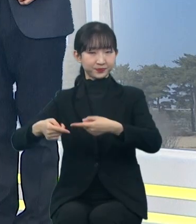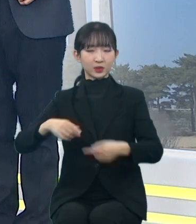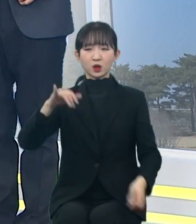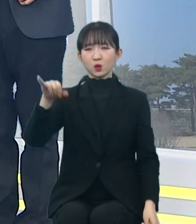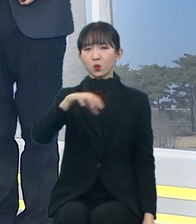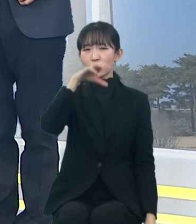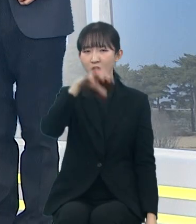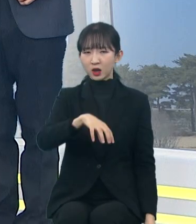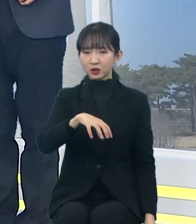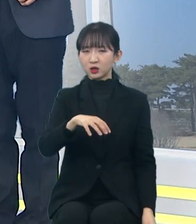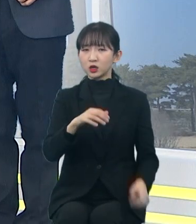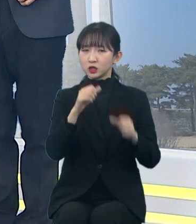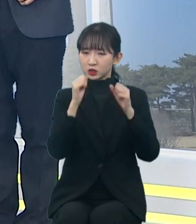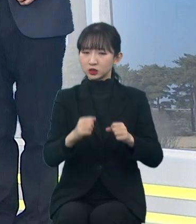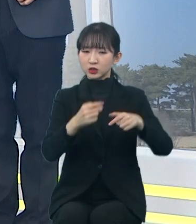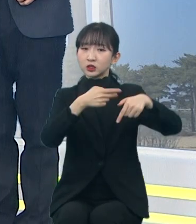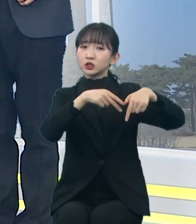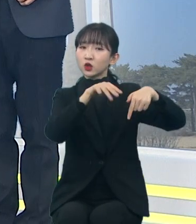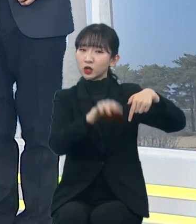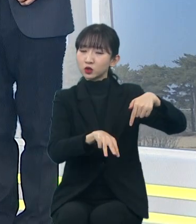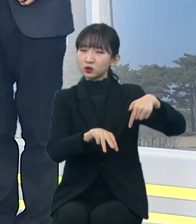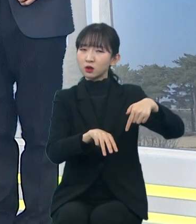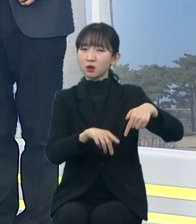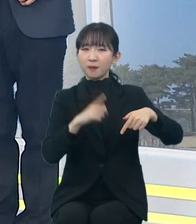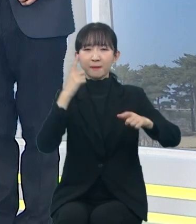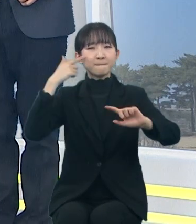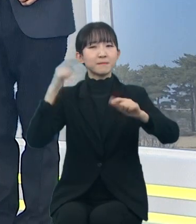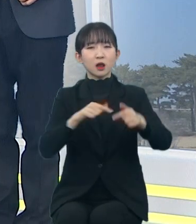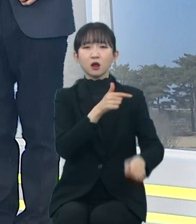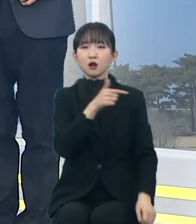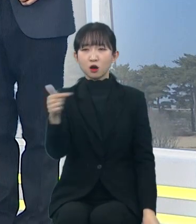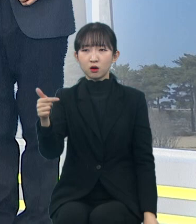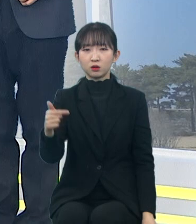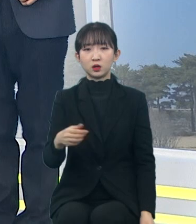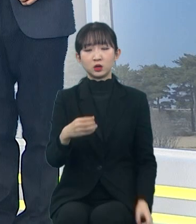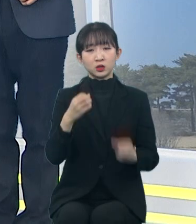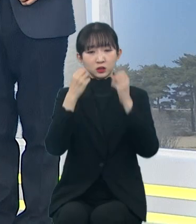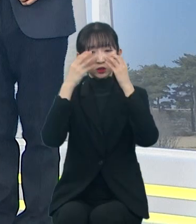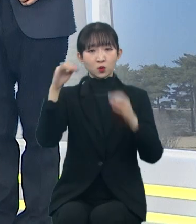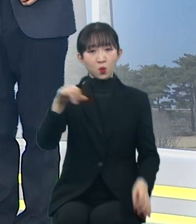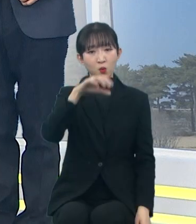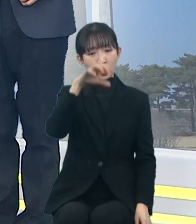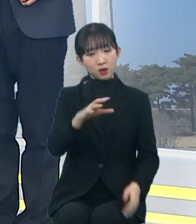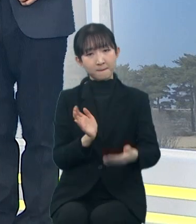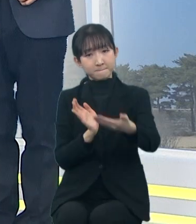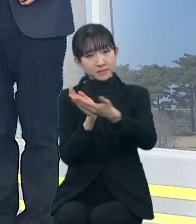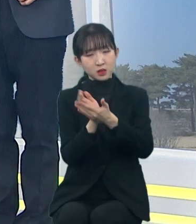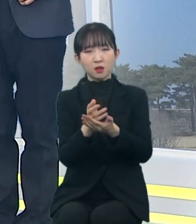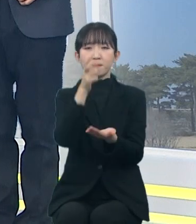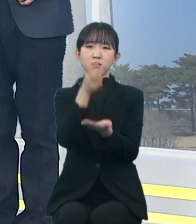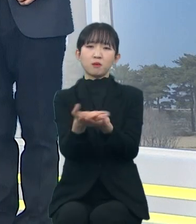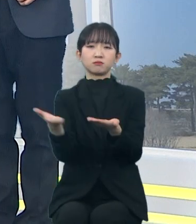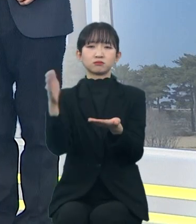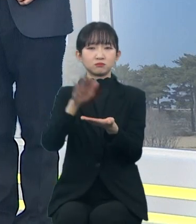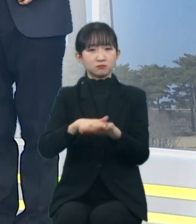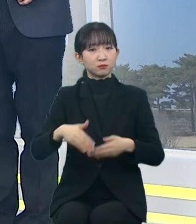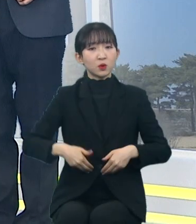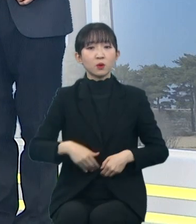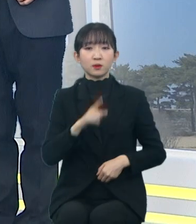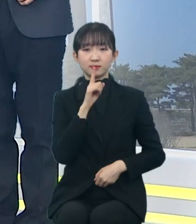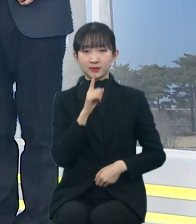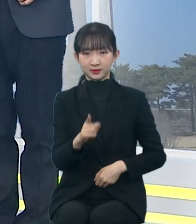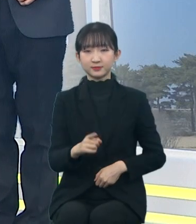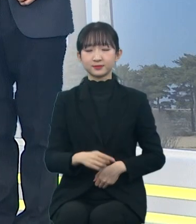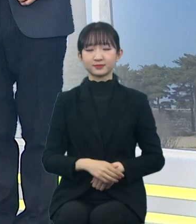자리한 인천에선 반발이 거셉니다. 신공항특별법에 상응하는 특별법 제정이 필요하다는 목소리가 나오고 있습니다.